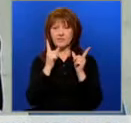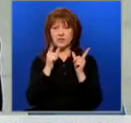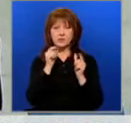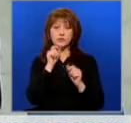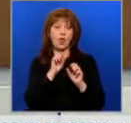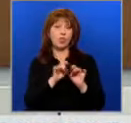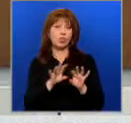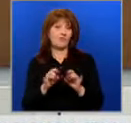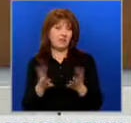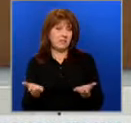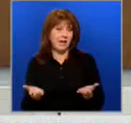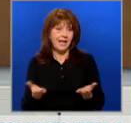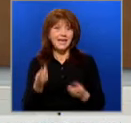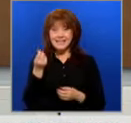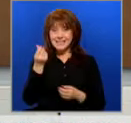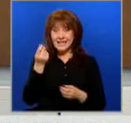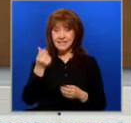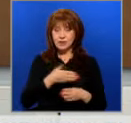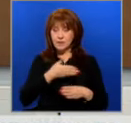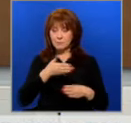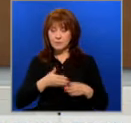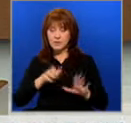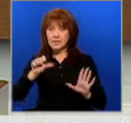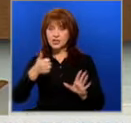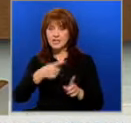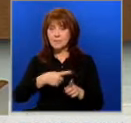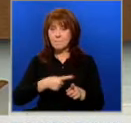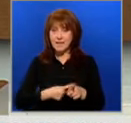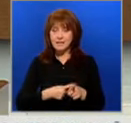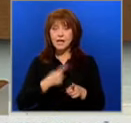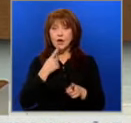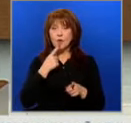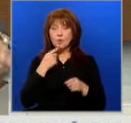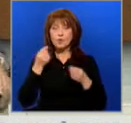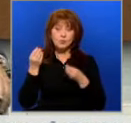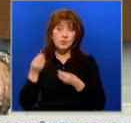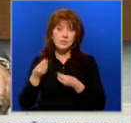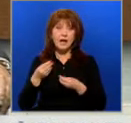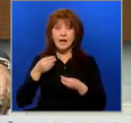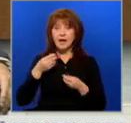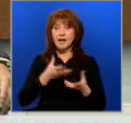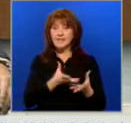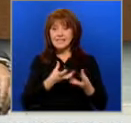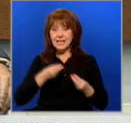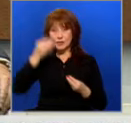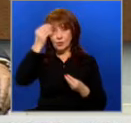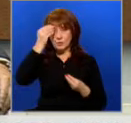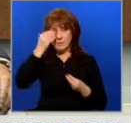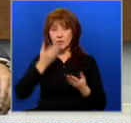че средствата само за последните 6 месеца, които са изтекли от джоба на българския